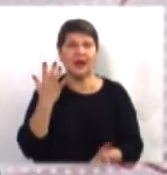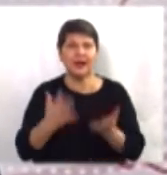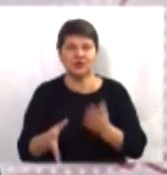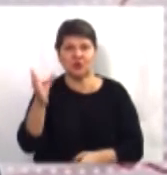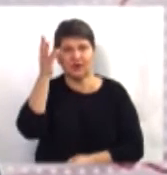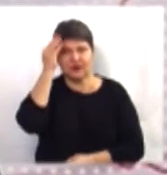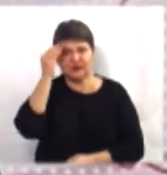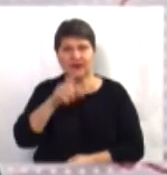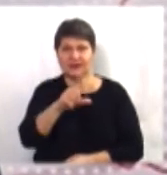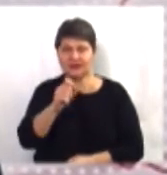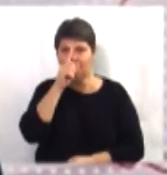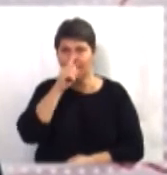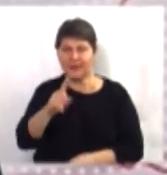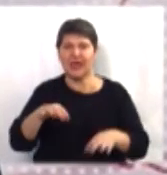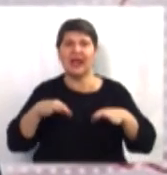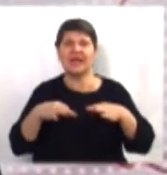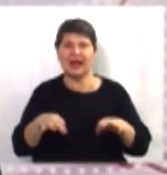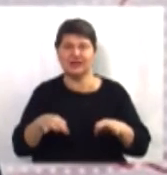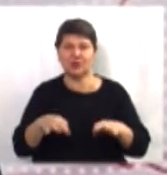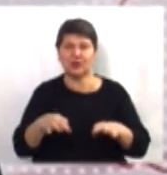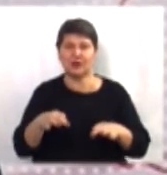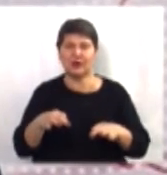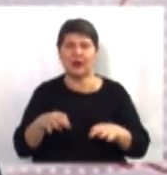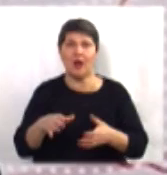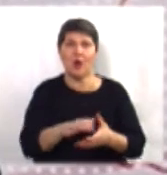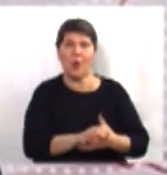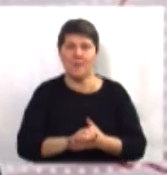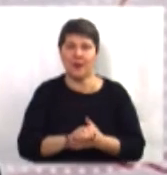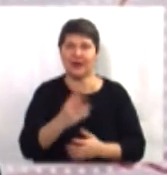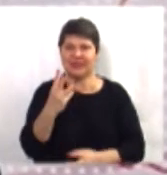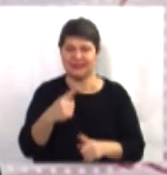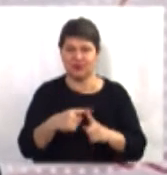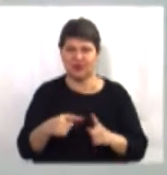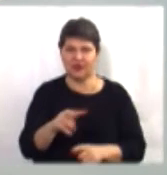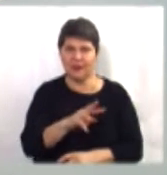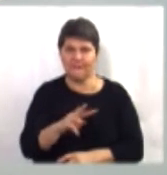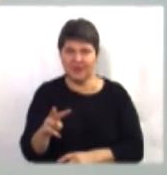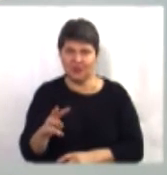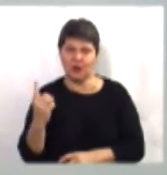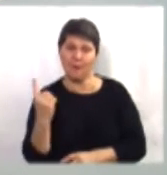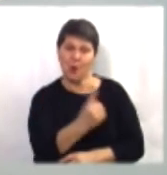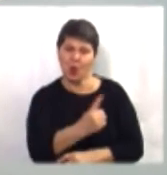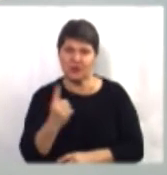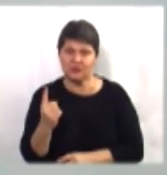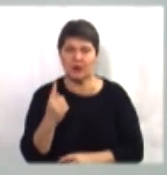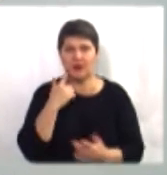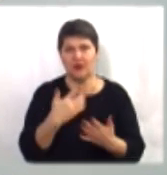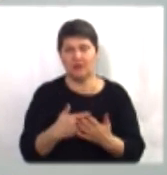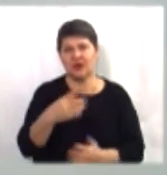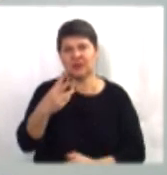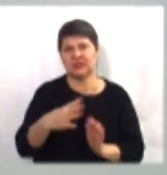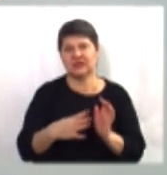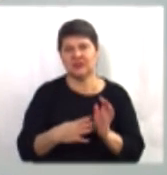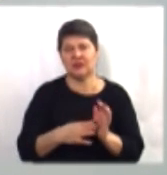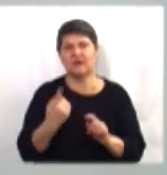за місяць транспортною компанією здійснюється 3,5 мільйони поїздок, то майже 39%